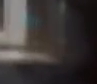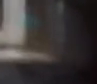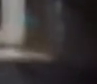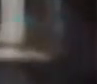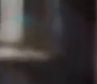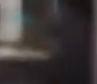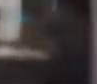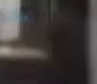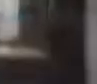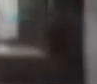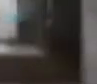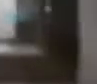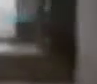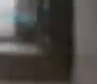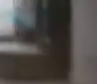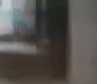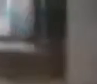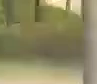으